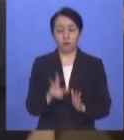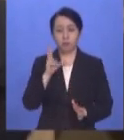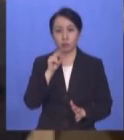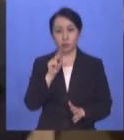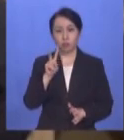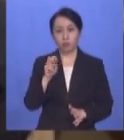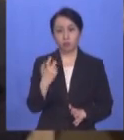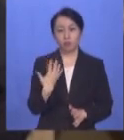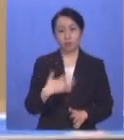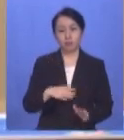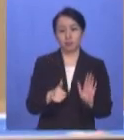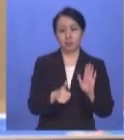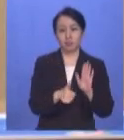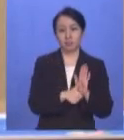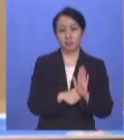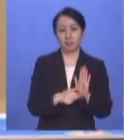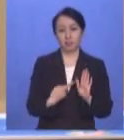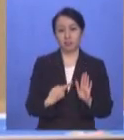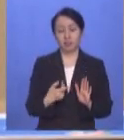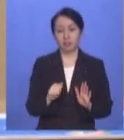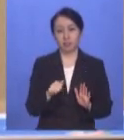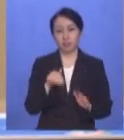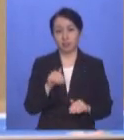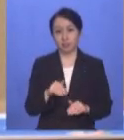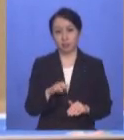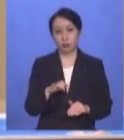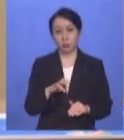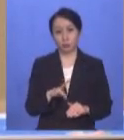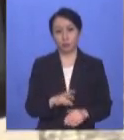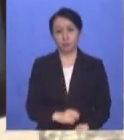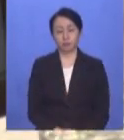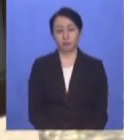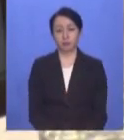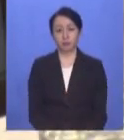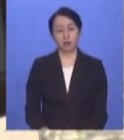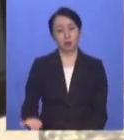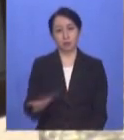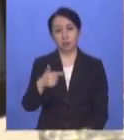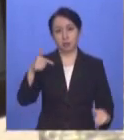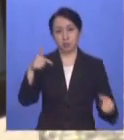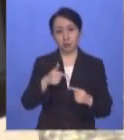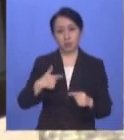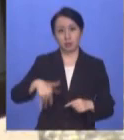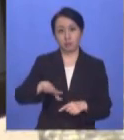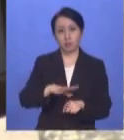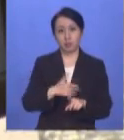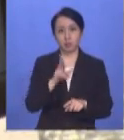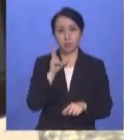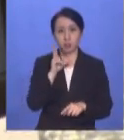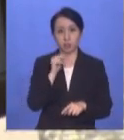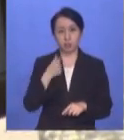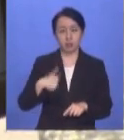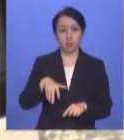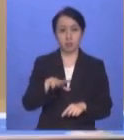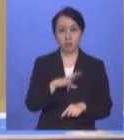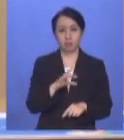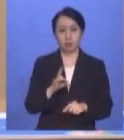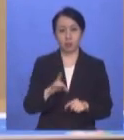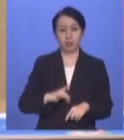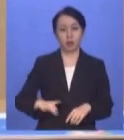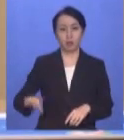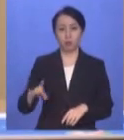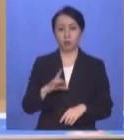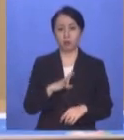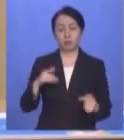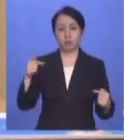количестве 256,6 тысяч тонн. Но мы согласовывали все эти цифры со всеми районами. После